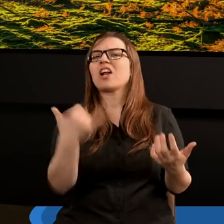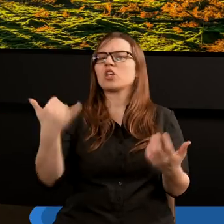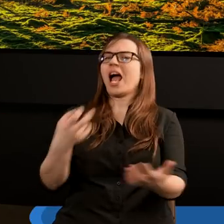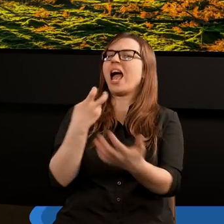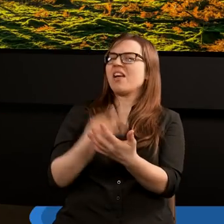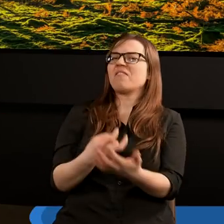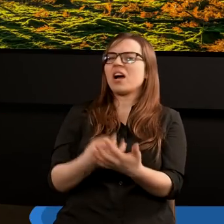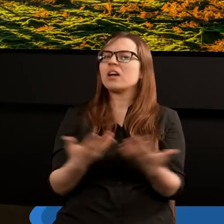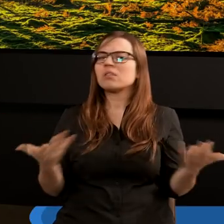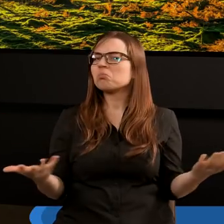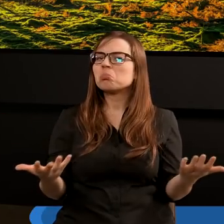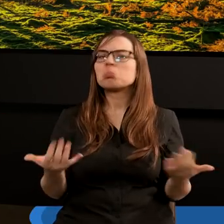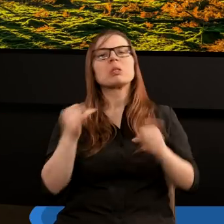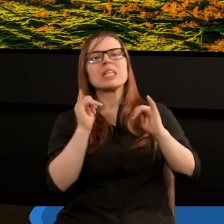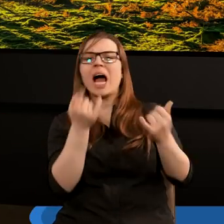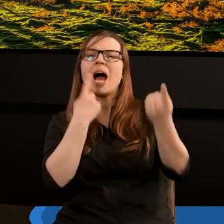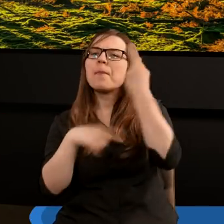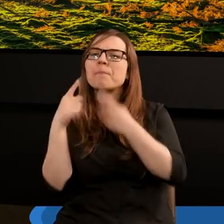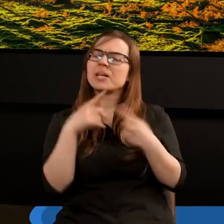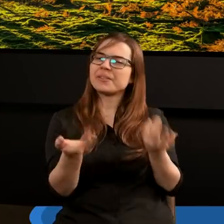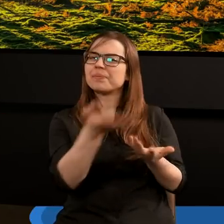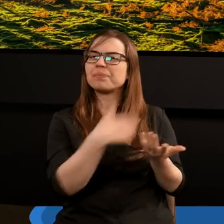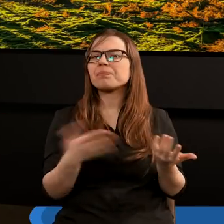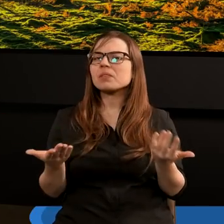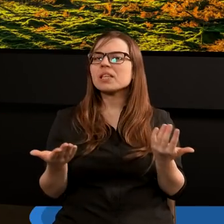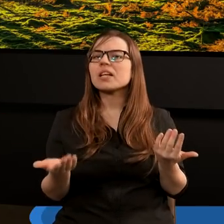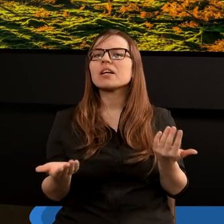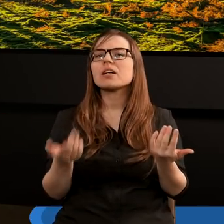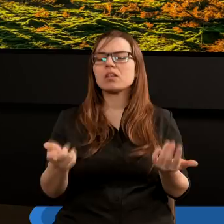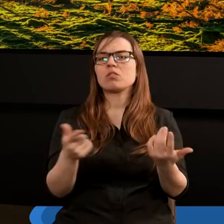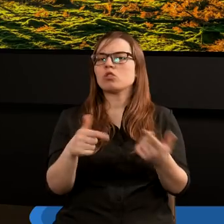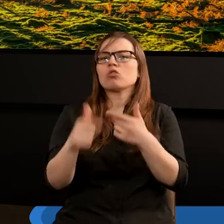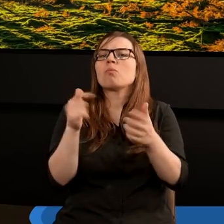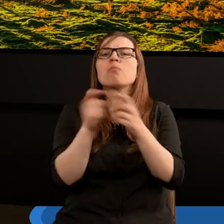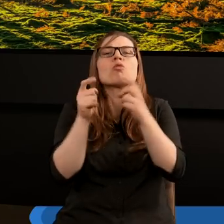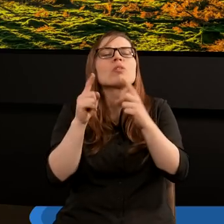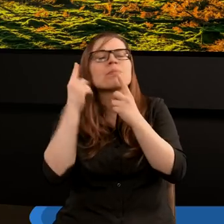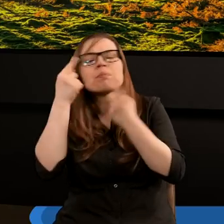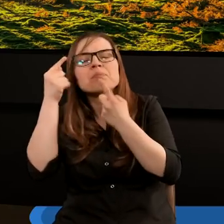Ewangelia. Jak sądzicie, co oznacza ten zwrot?